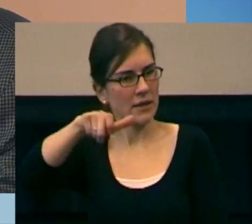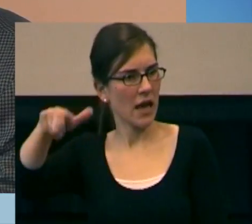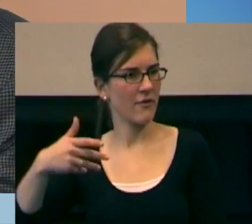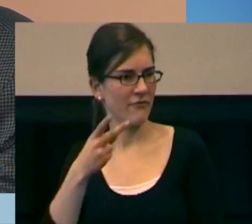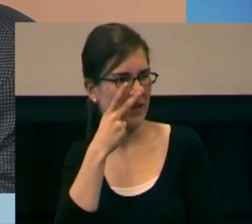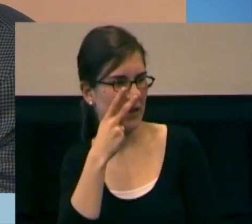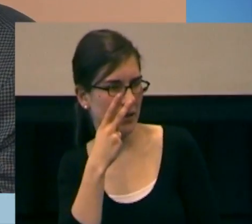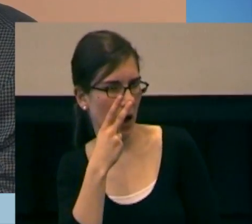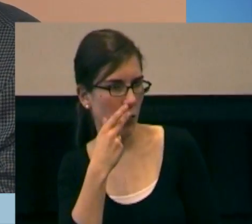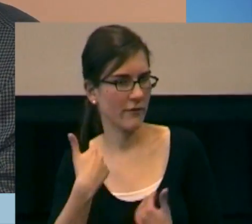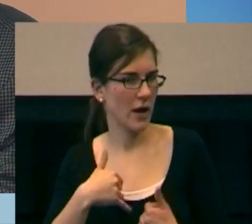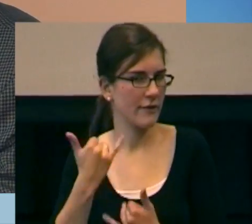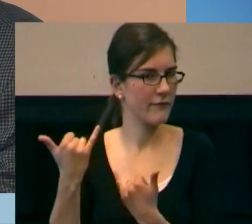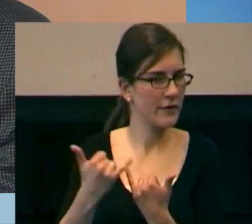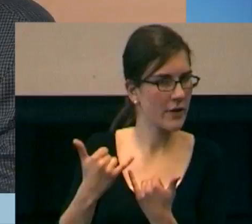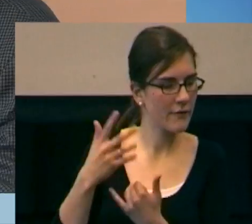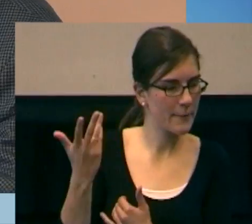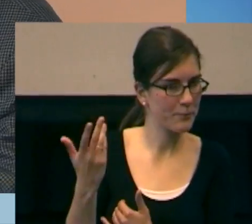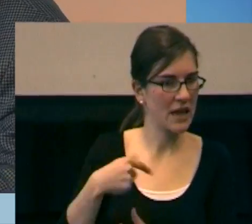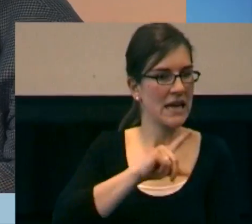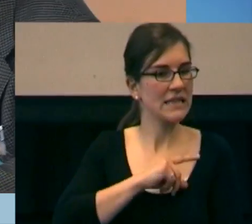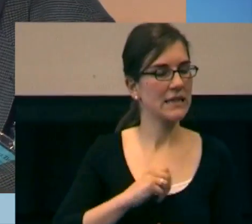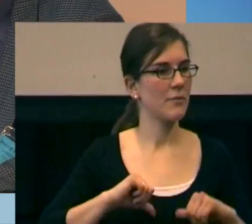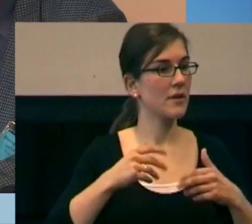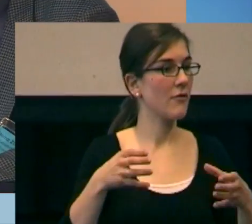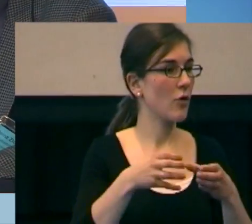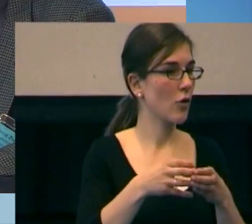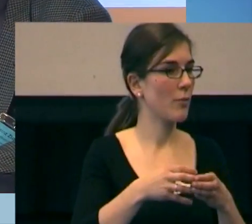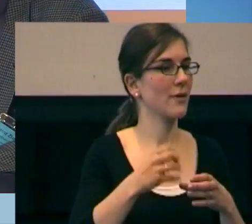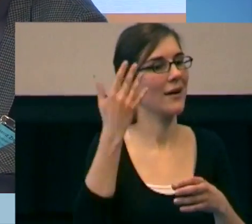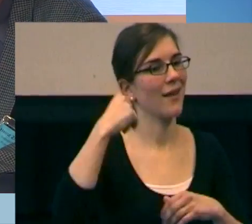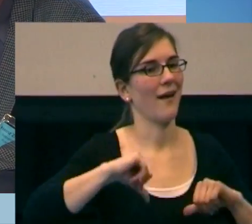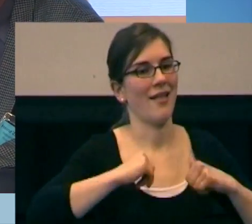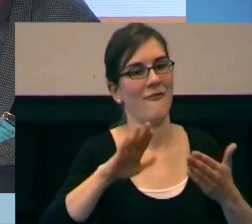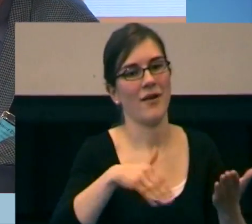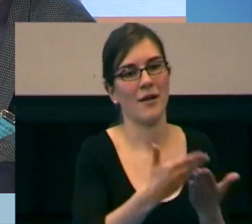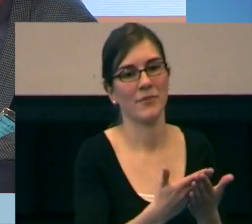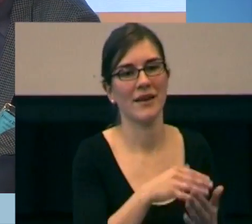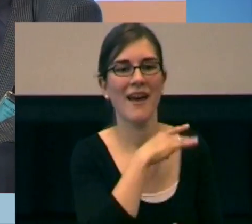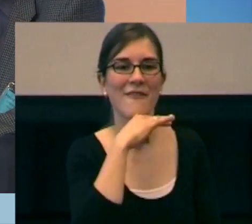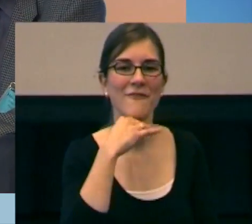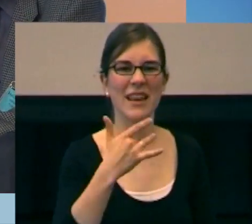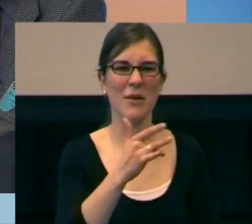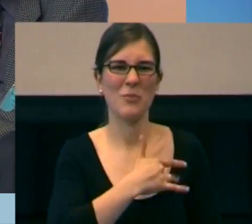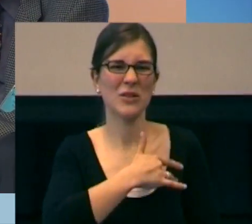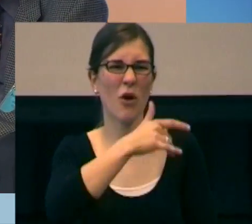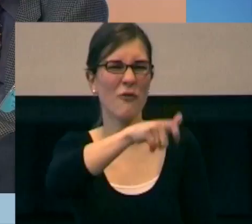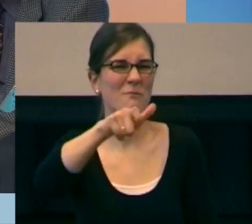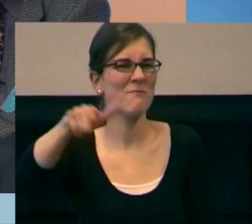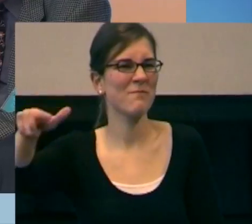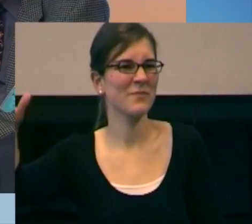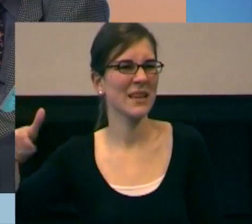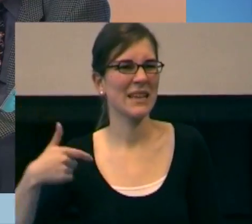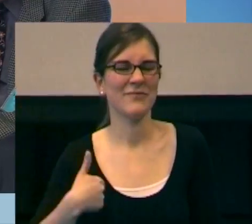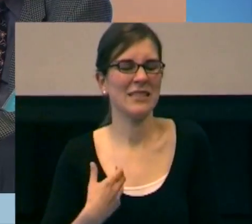Selbsthilfegruppe bietet betroffenen Männern Hilfe an, denn vielen Betroffenen fällt es schwer, über diesen